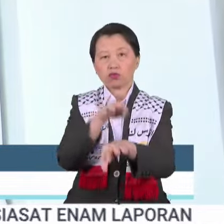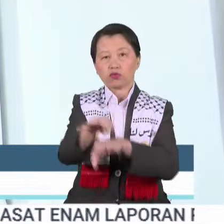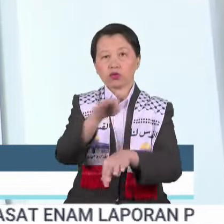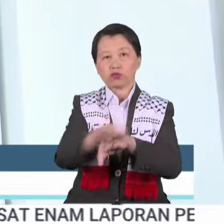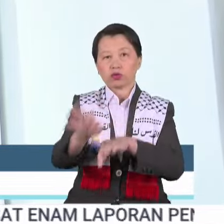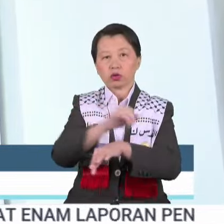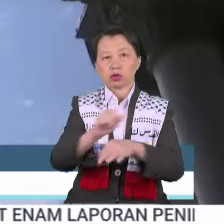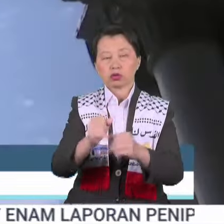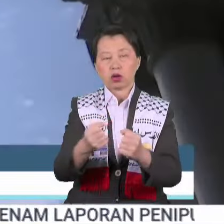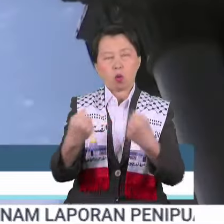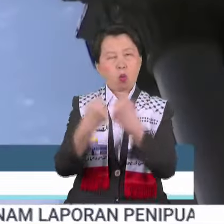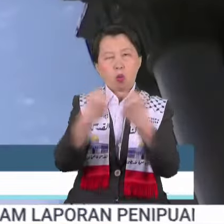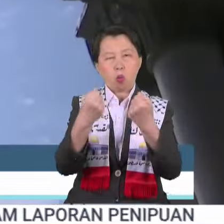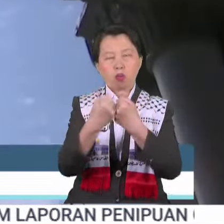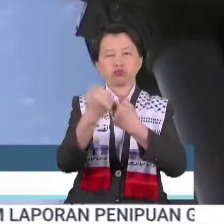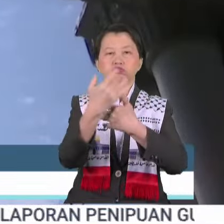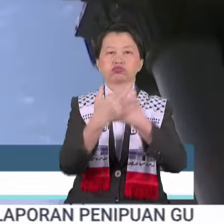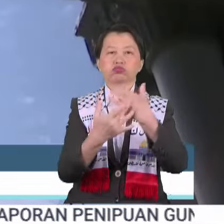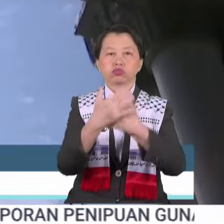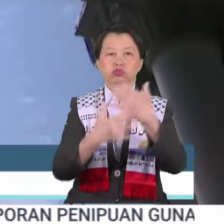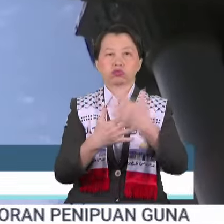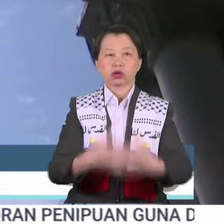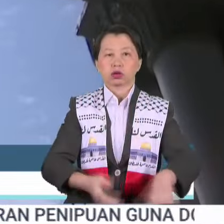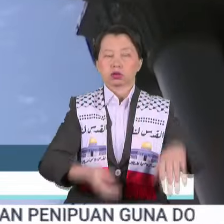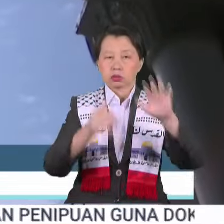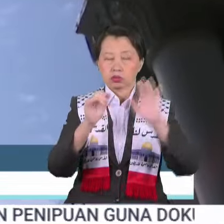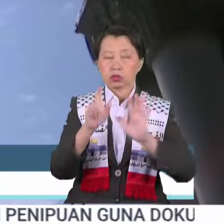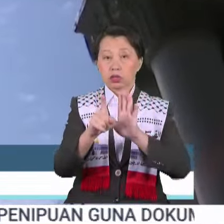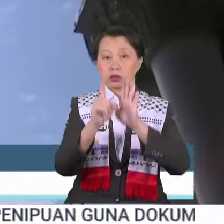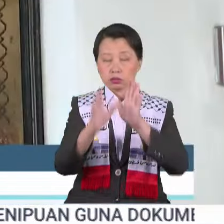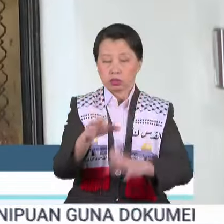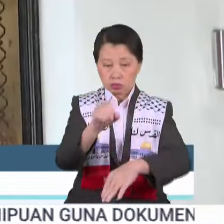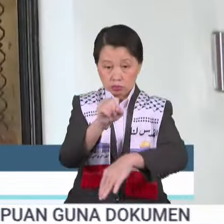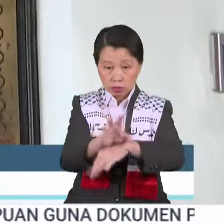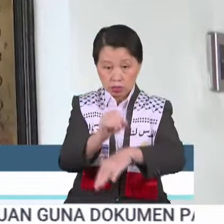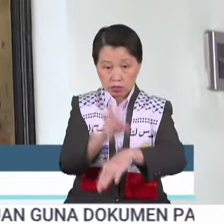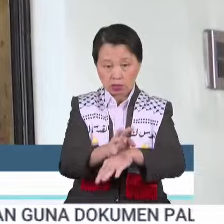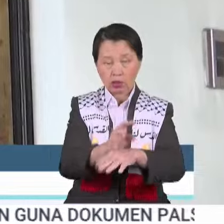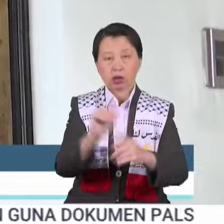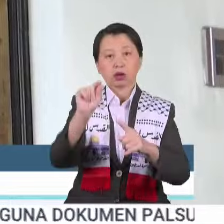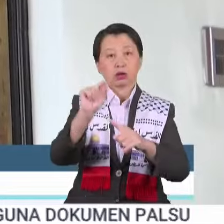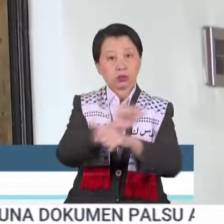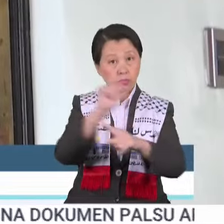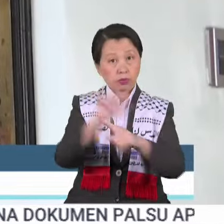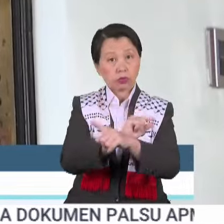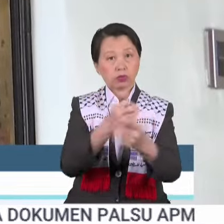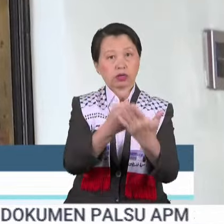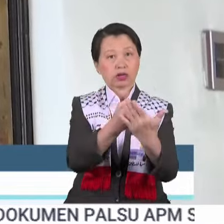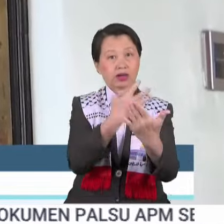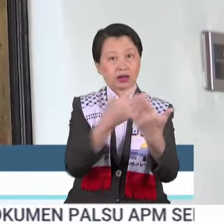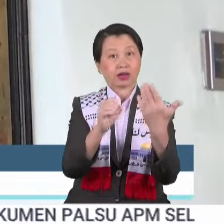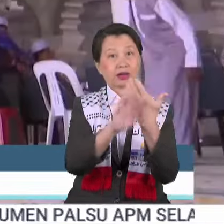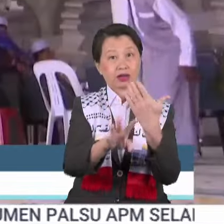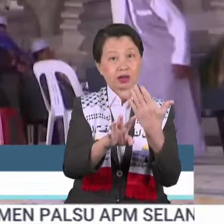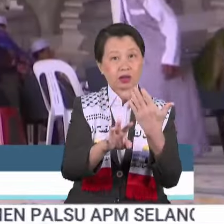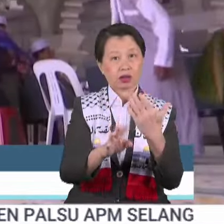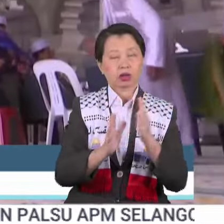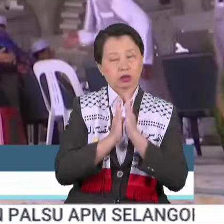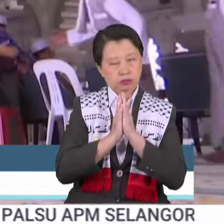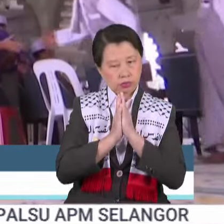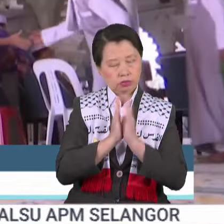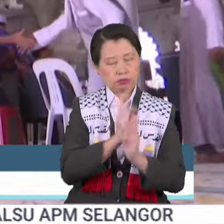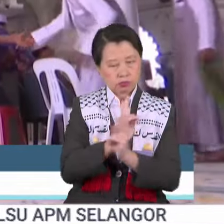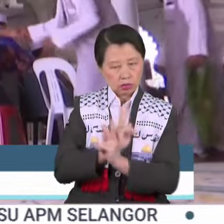dan pertumpahan darah. Imam Besar menasihati masyarakat yang menggunakan platform laman sosial agar